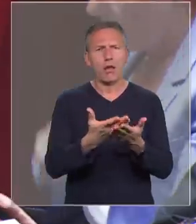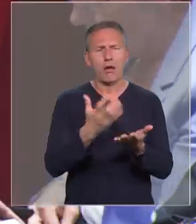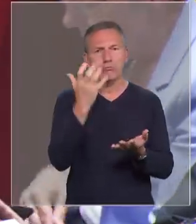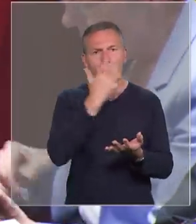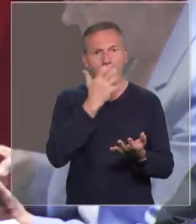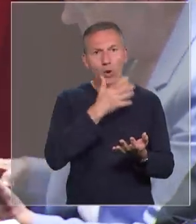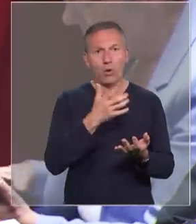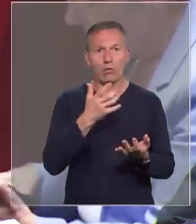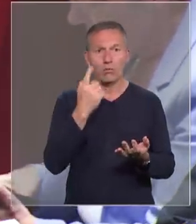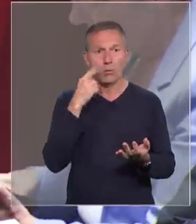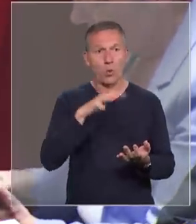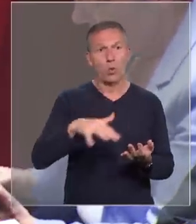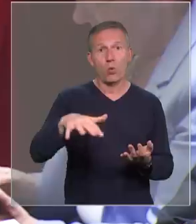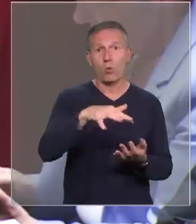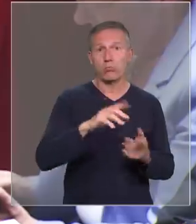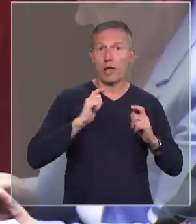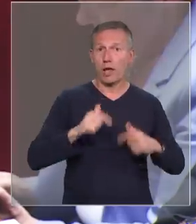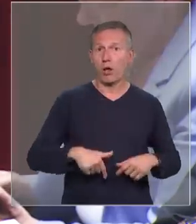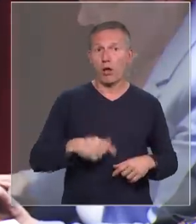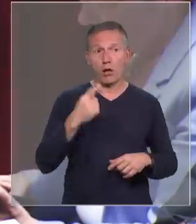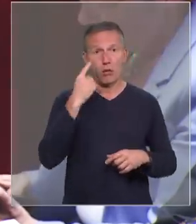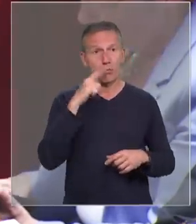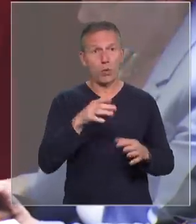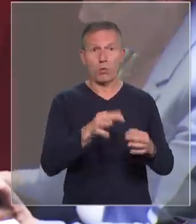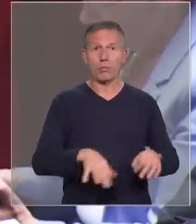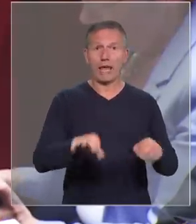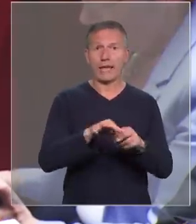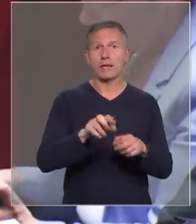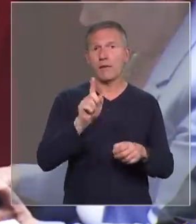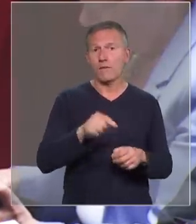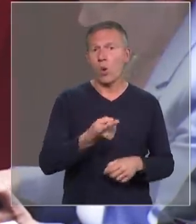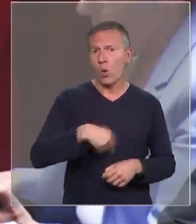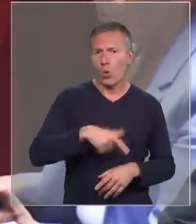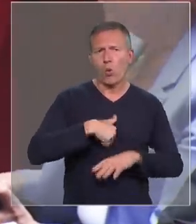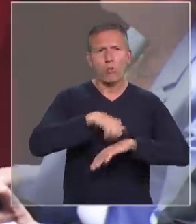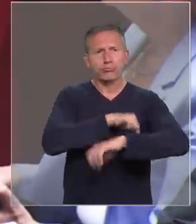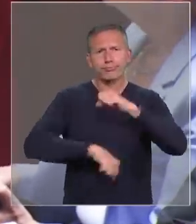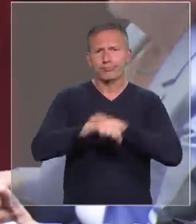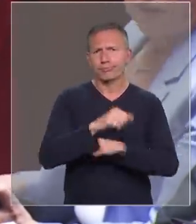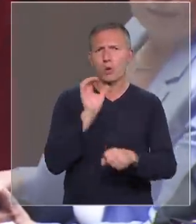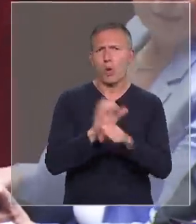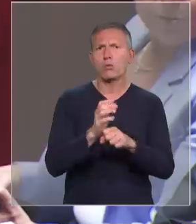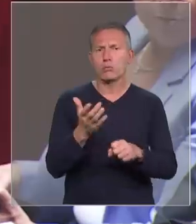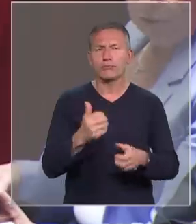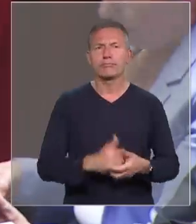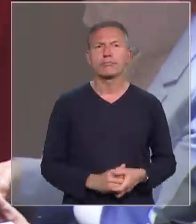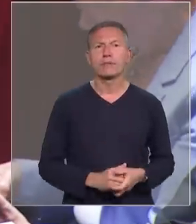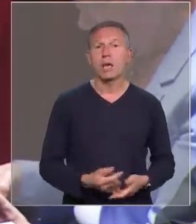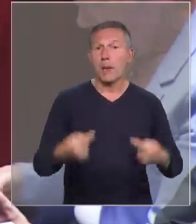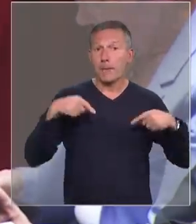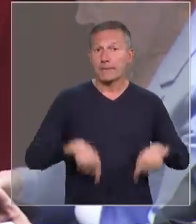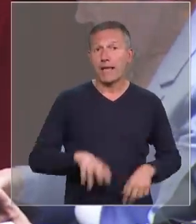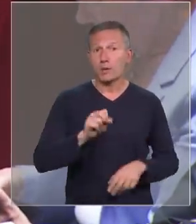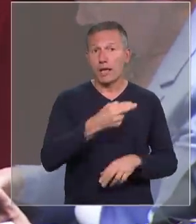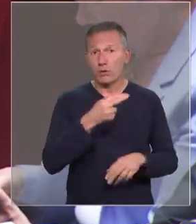C'est un drame pour notre école, c'est un drame pour notre pays et nous devons nous mobiliser pour cela. C'est ce que le ministère de